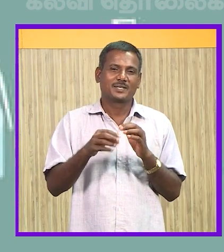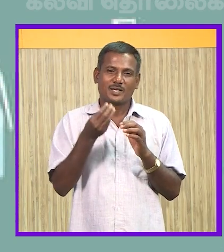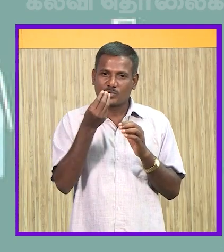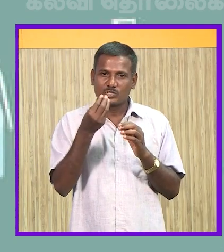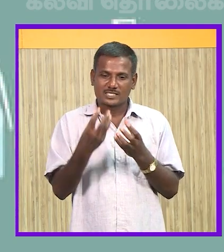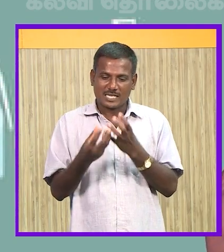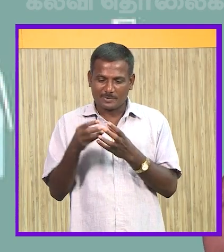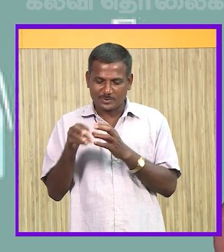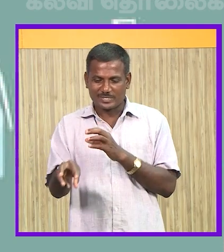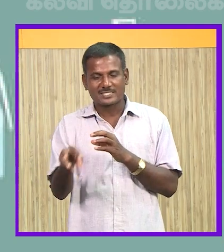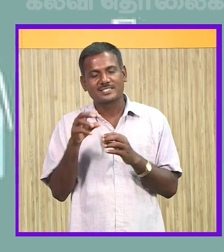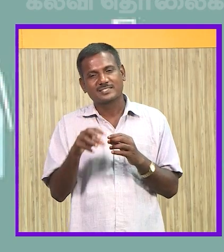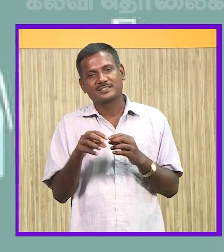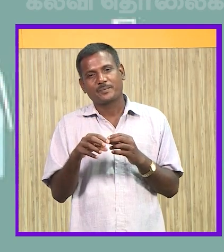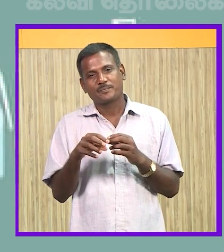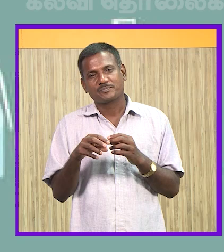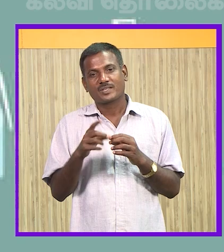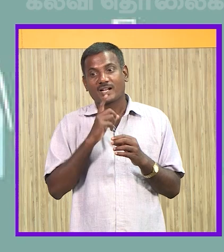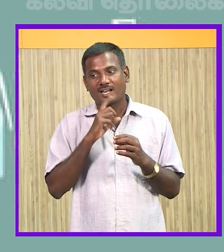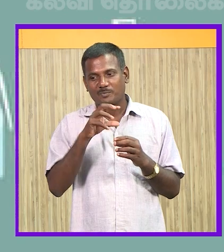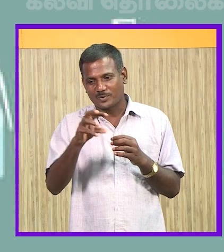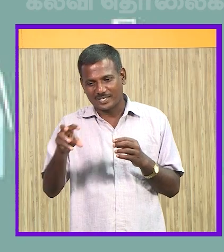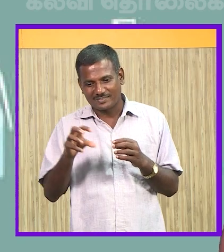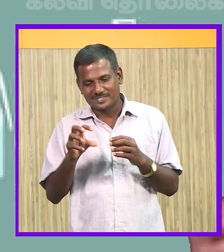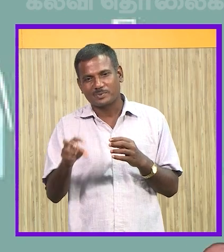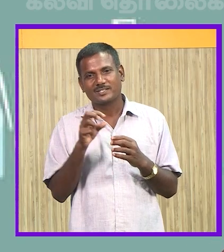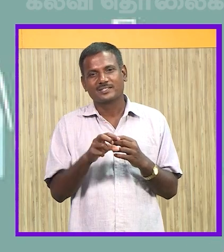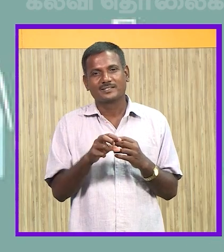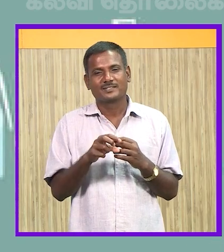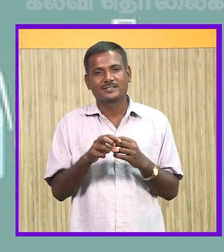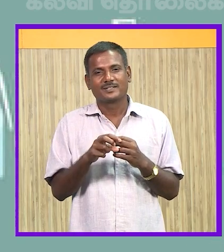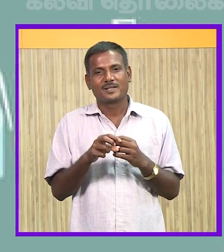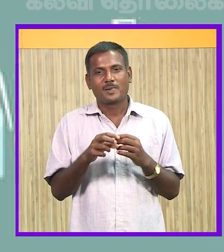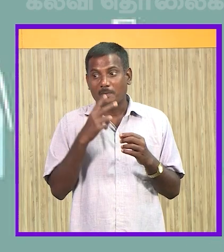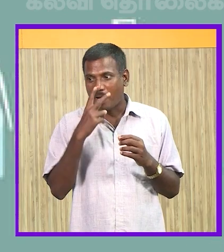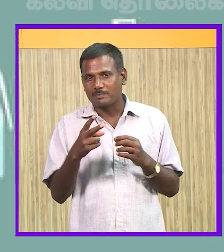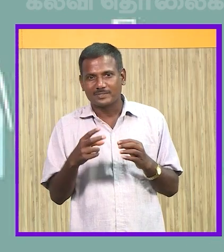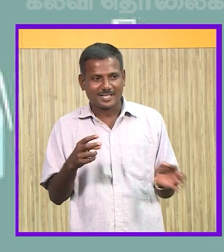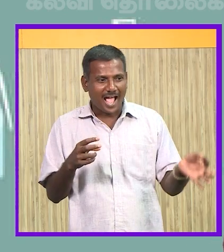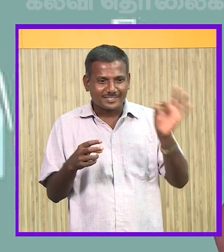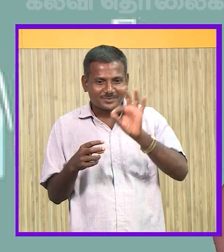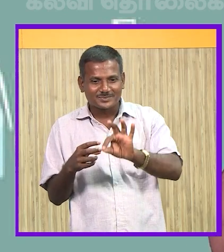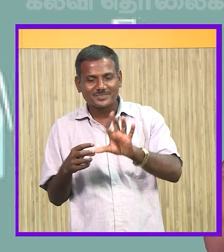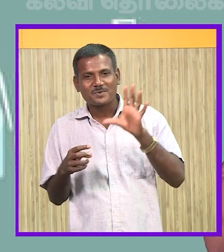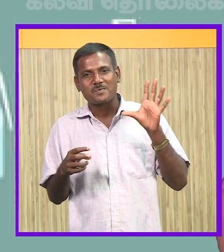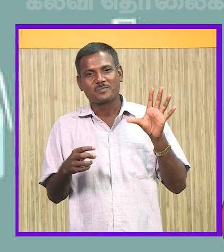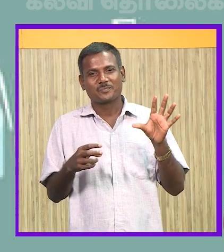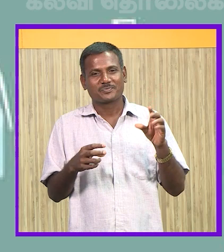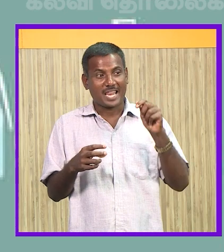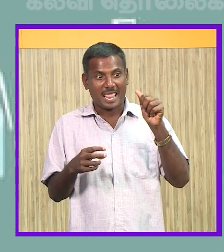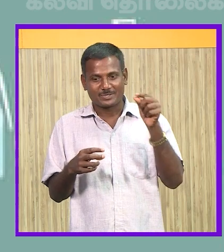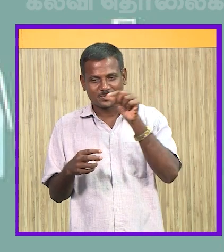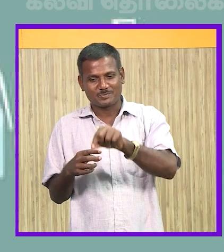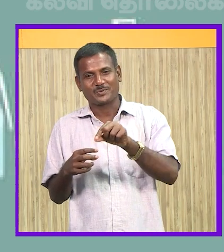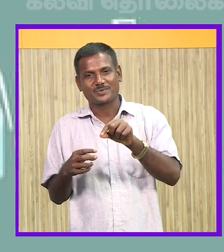கொஞ்சமாக சமையல் சோடாவை உள்ளே போட்டு வச்சுருப்பாங்க, கலர் பொடிகளை உள்ளே வச்சுருப்பாங்க. நம்ம போய் பார்க்கும்போது என்ன செய்வாங்க, கொஞ்சமாக இந்த லெமன்